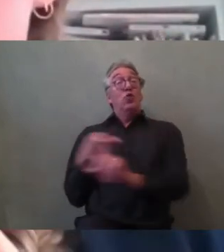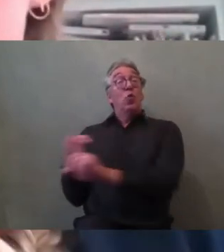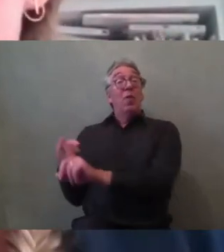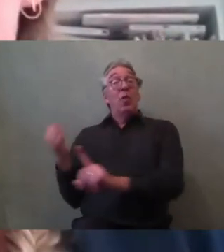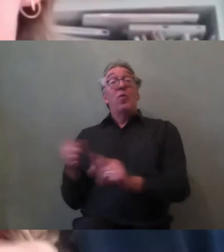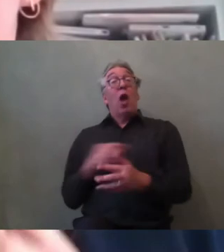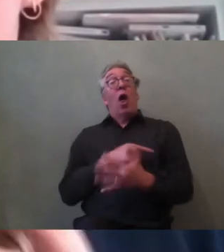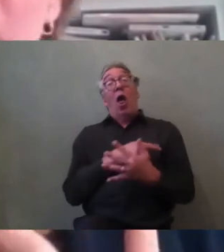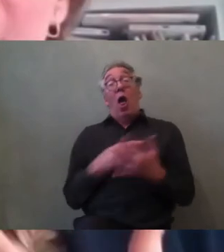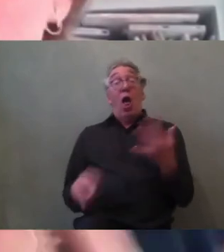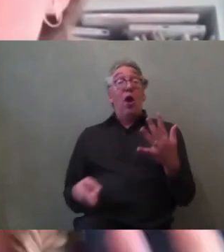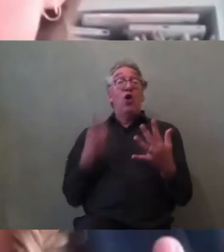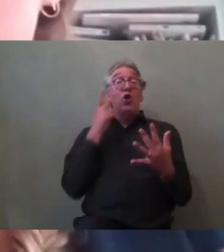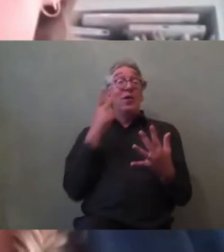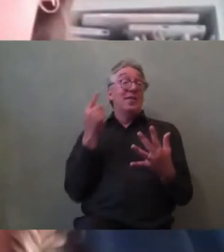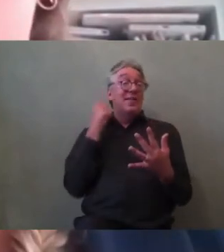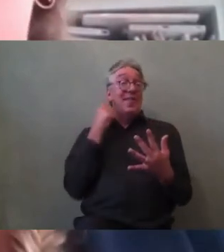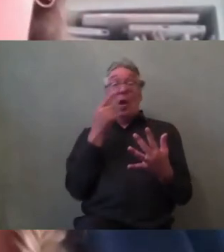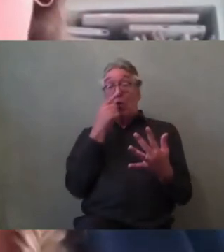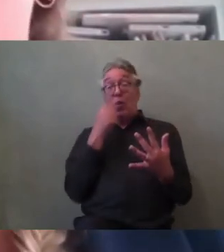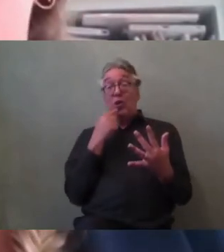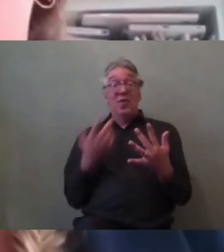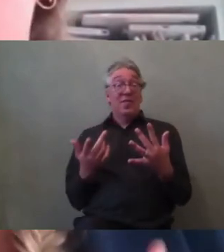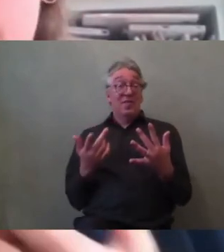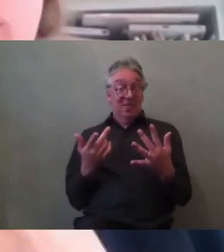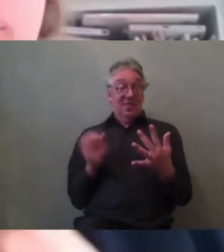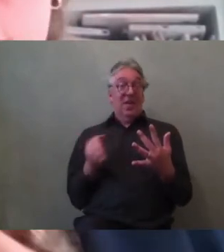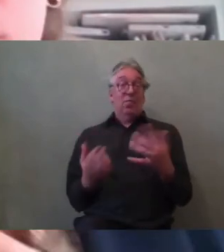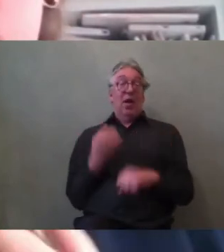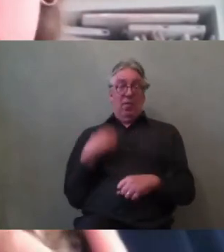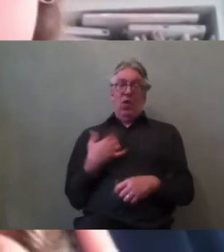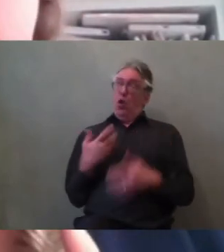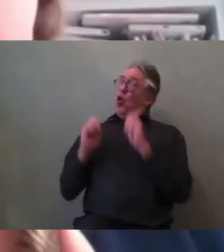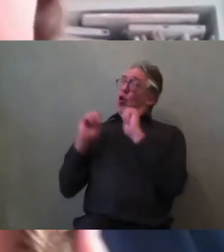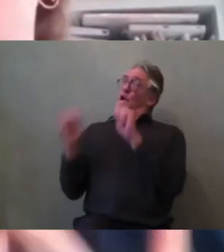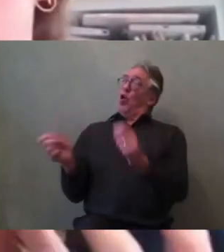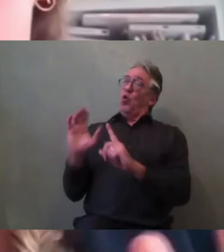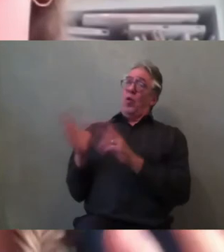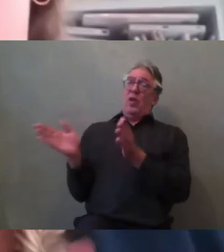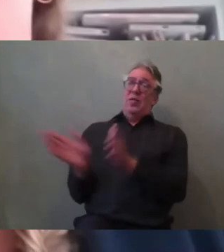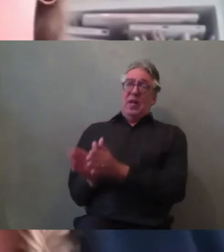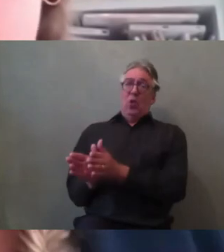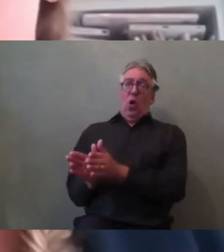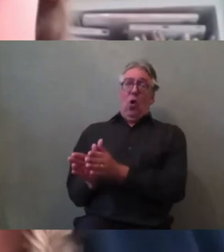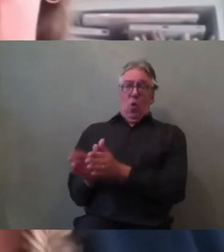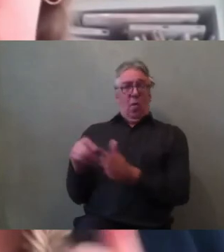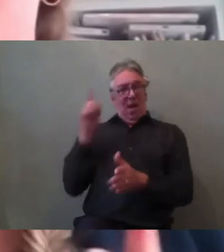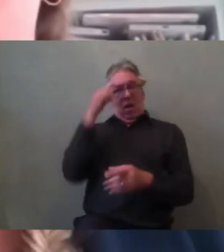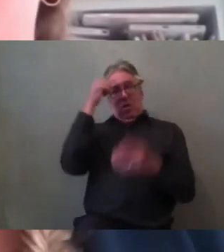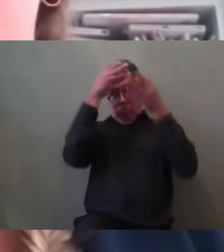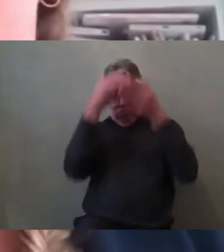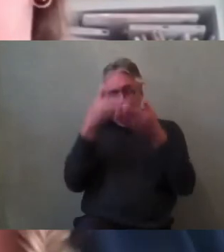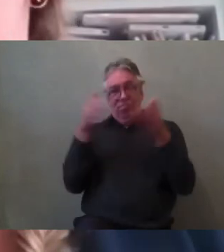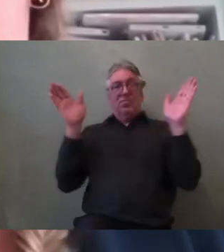handbereik liggen. En dat gun ik de culturele sector, omdat ik daarvan heb kunnen proeven wat het kan betekenen. En dat zou heel mooi zijn als de